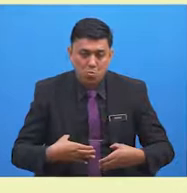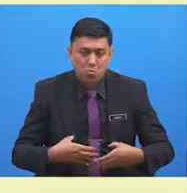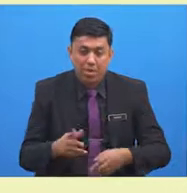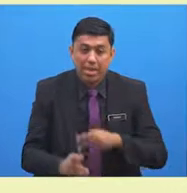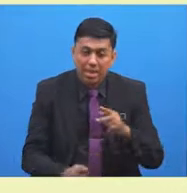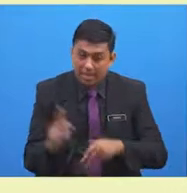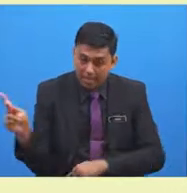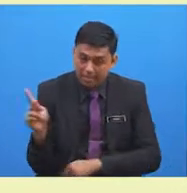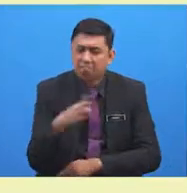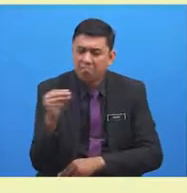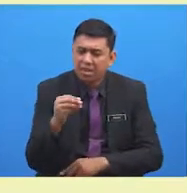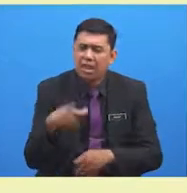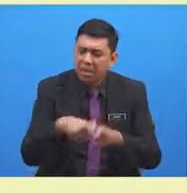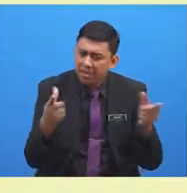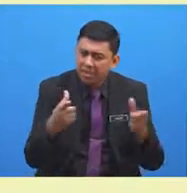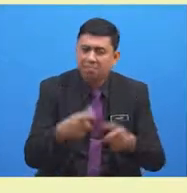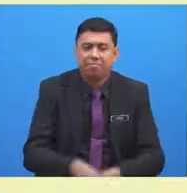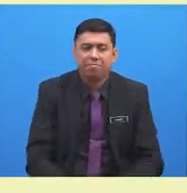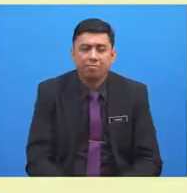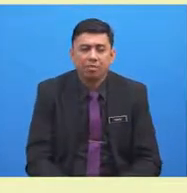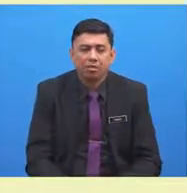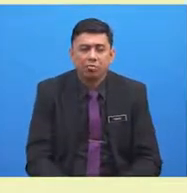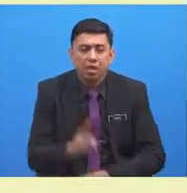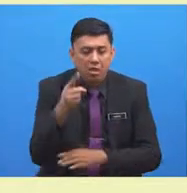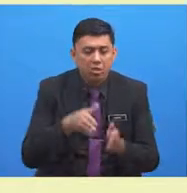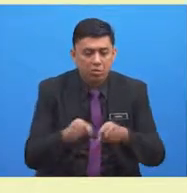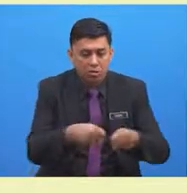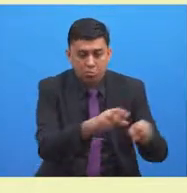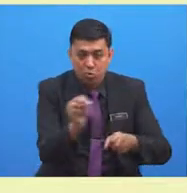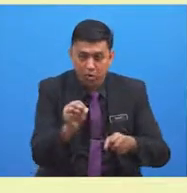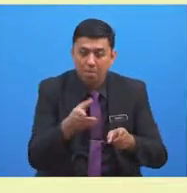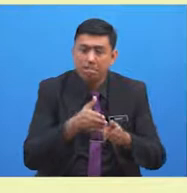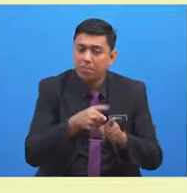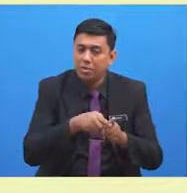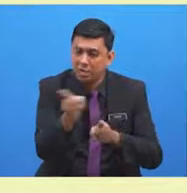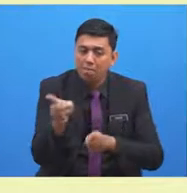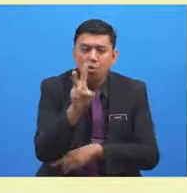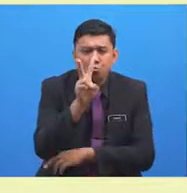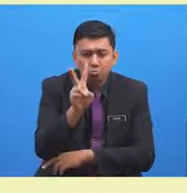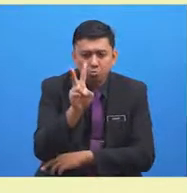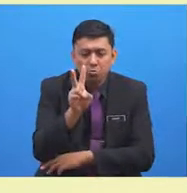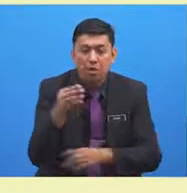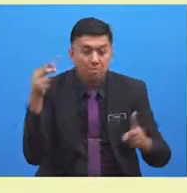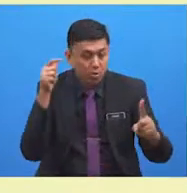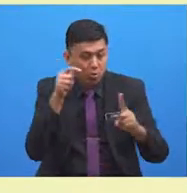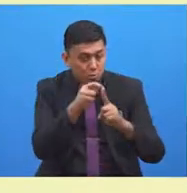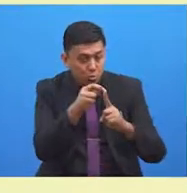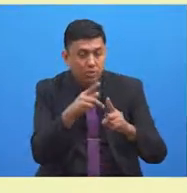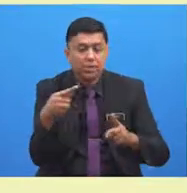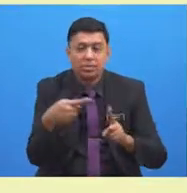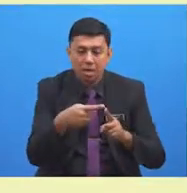sebaliknya. Bronkus merupakan saluran bercabang dua yang menuju ke